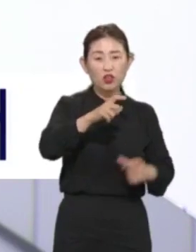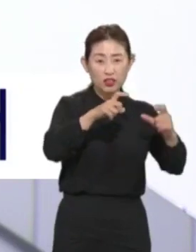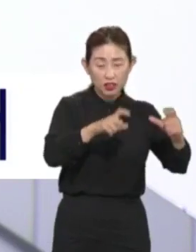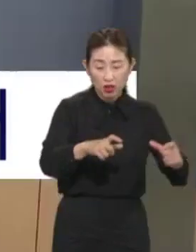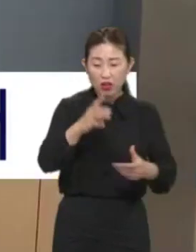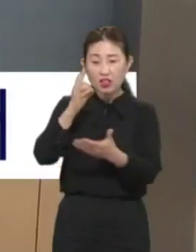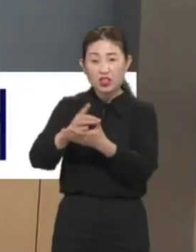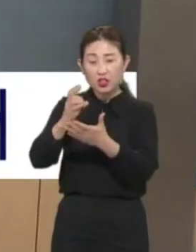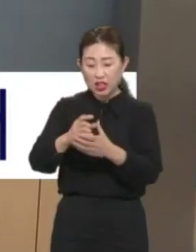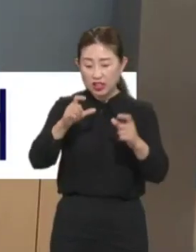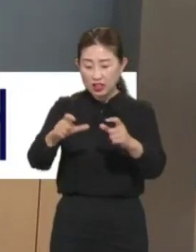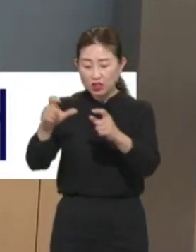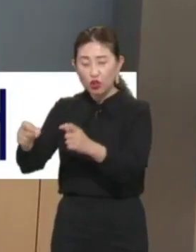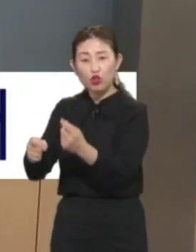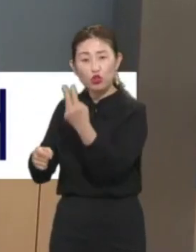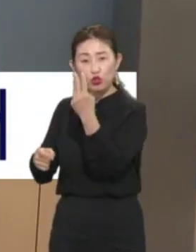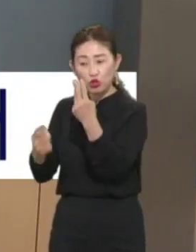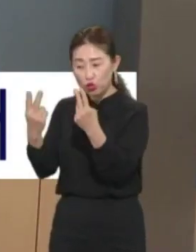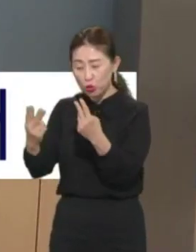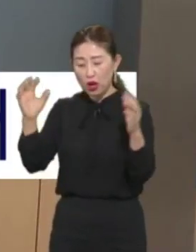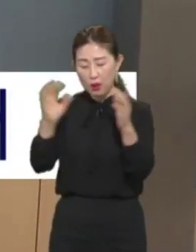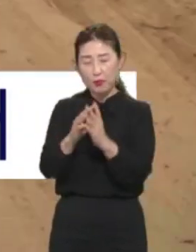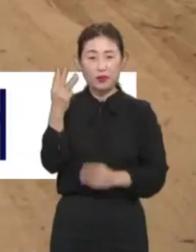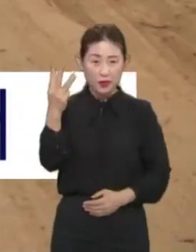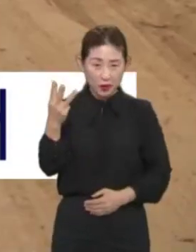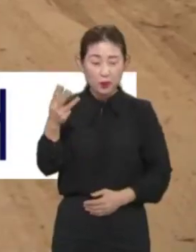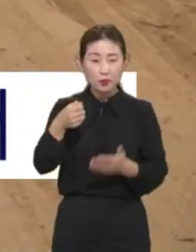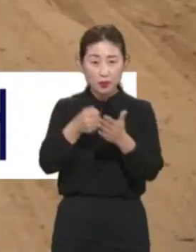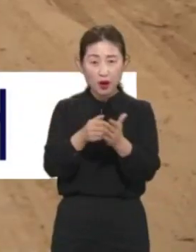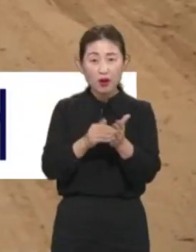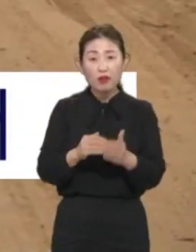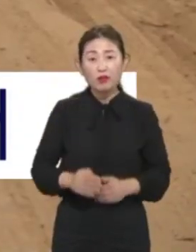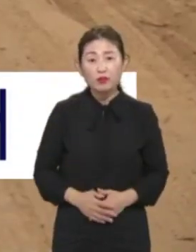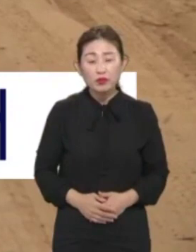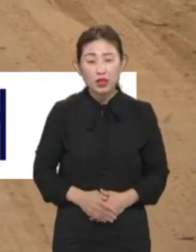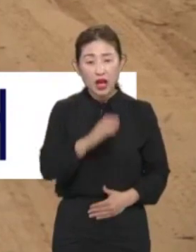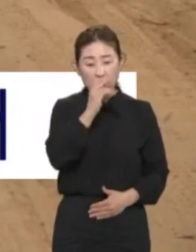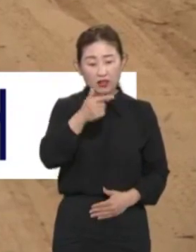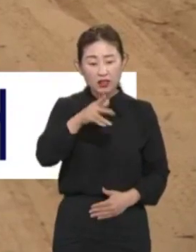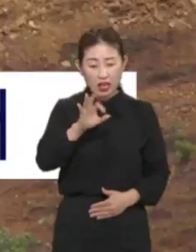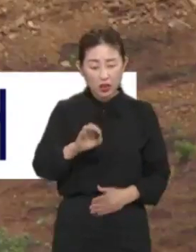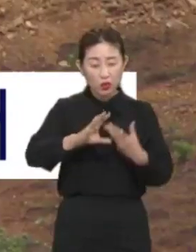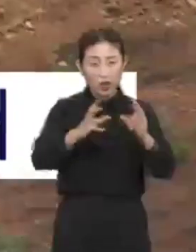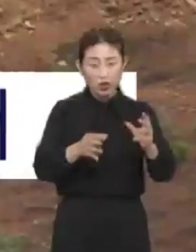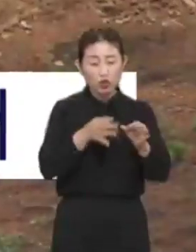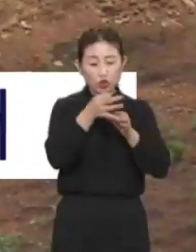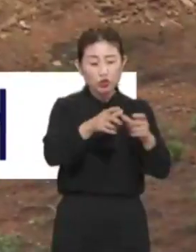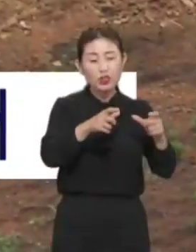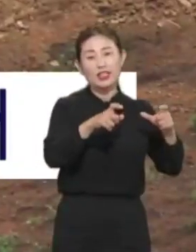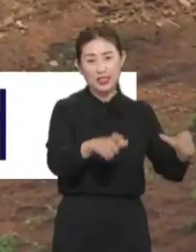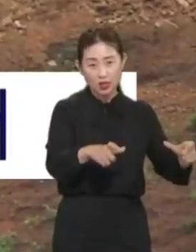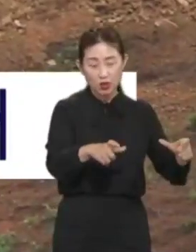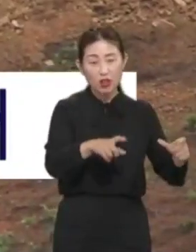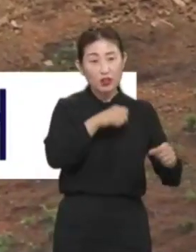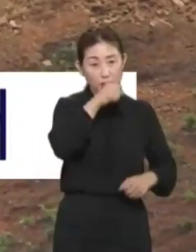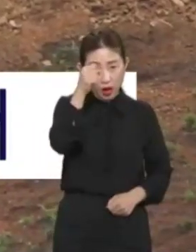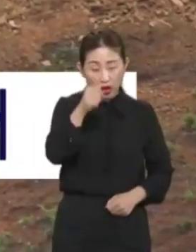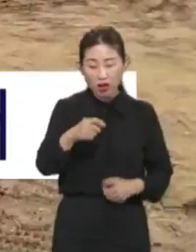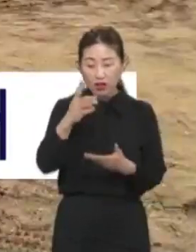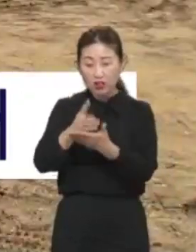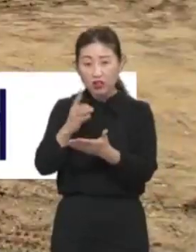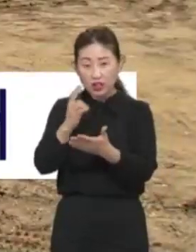천안 소재 기업 두 곳 등 총 세 곳이 지정됐습니다. 충남도에 따르면 아산 탕정 외국인 투자 지역은 단지형으로